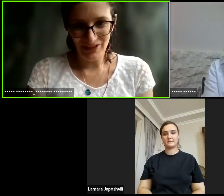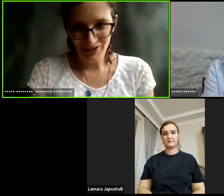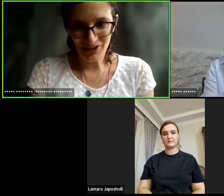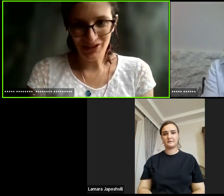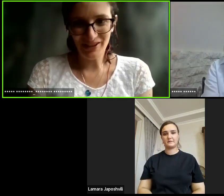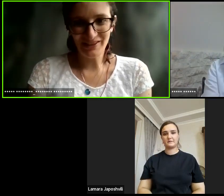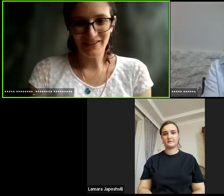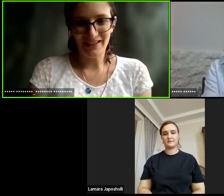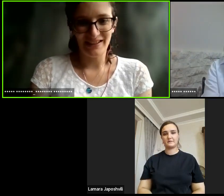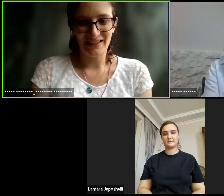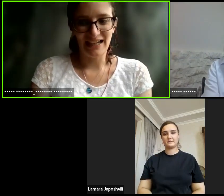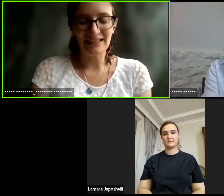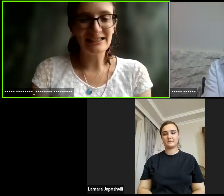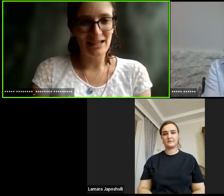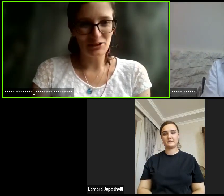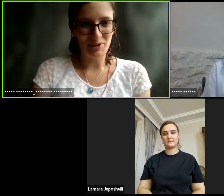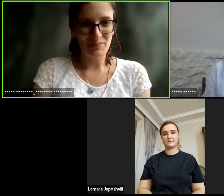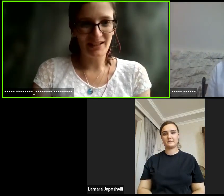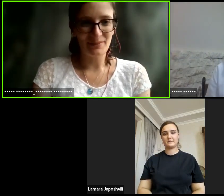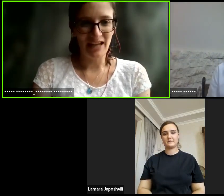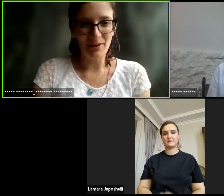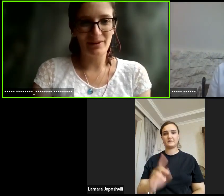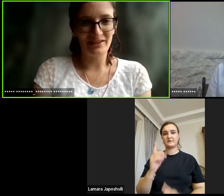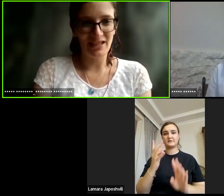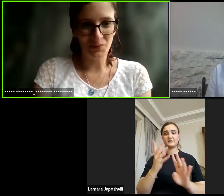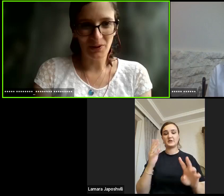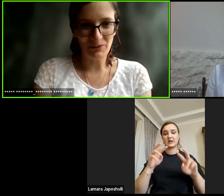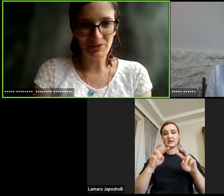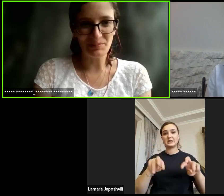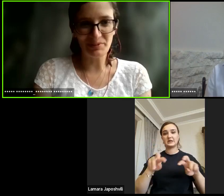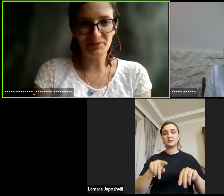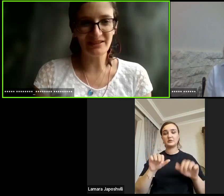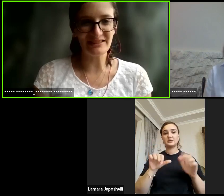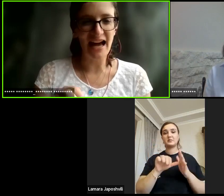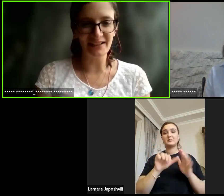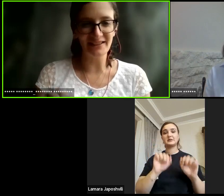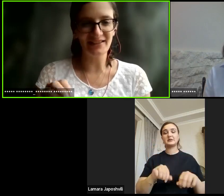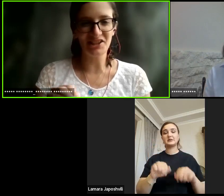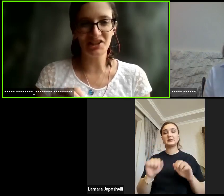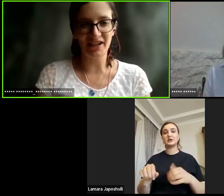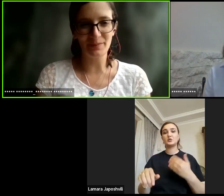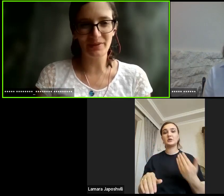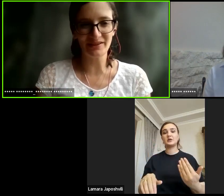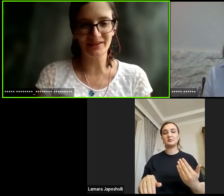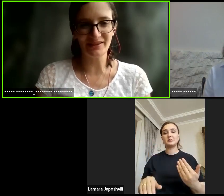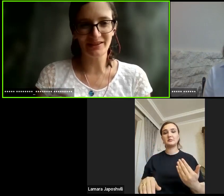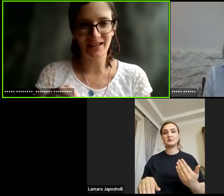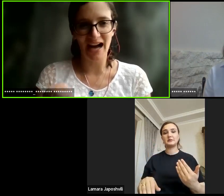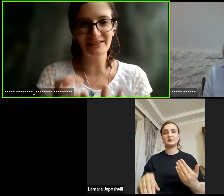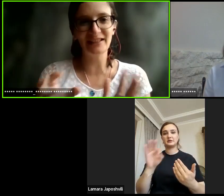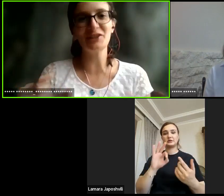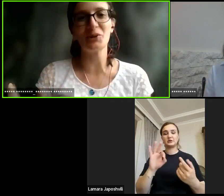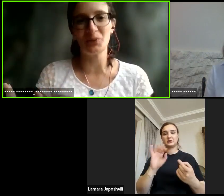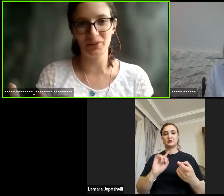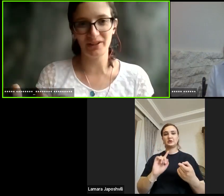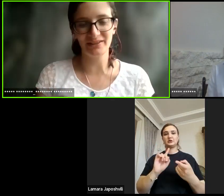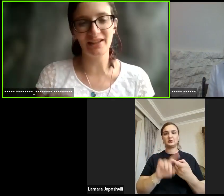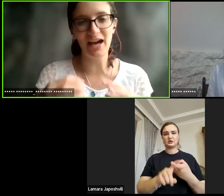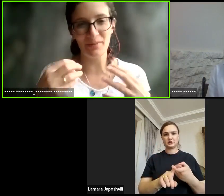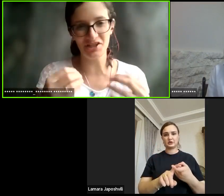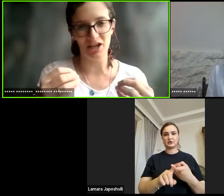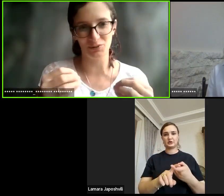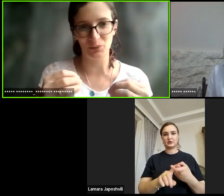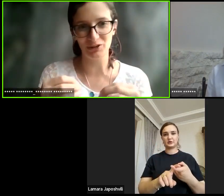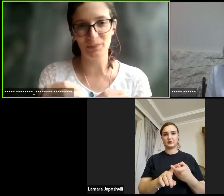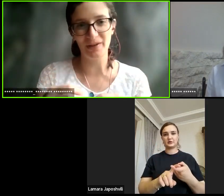პირველ რიგში გადასამოწმებელი ამ დამხმარე საშუალებების საყრდენთან შეხების ადგილი როგორია?